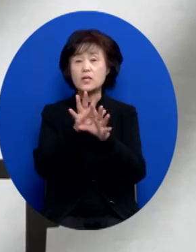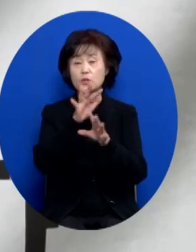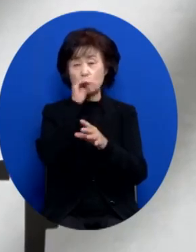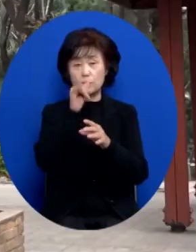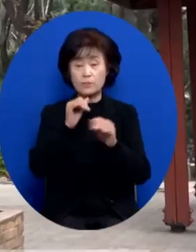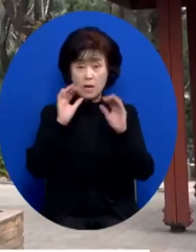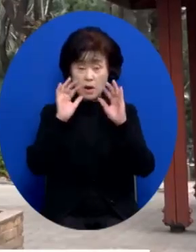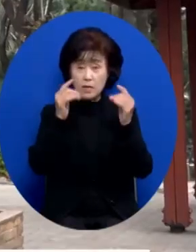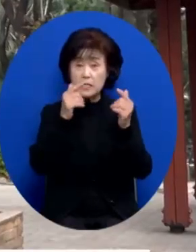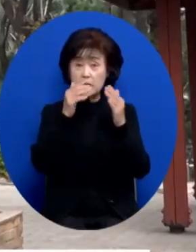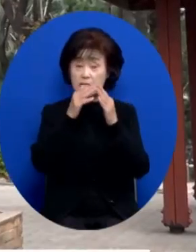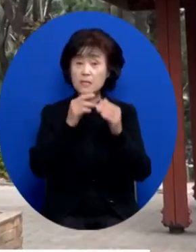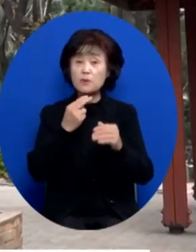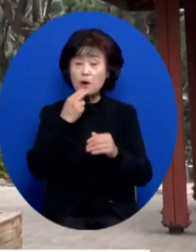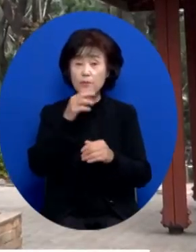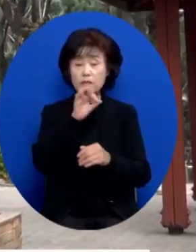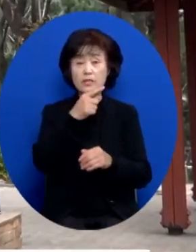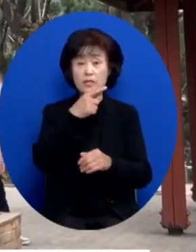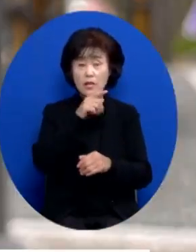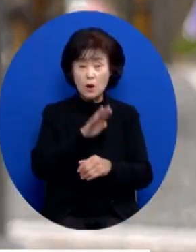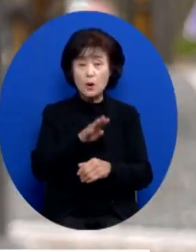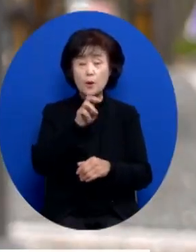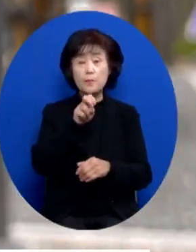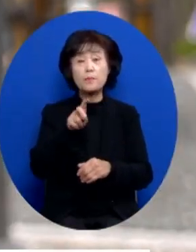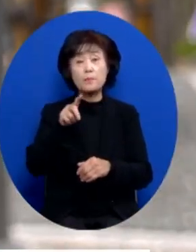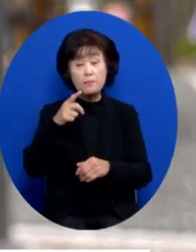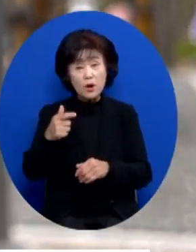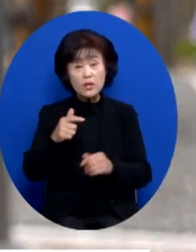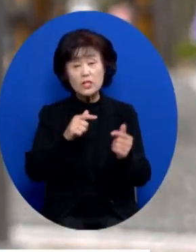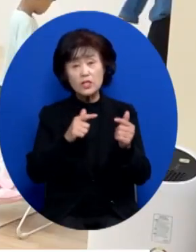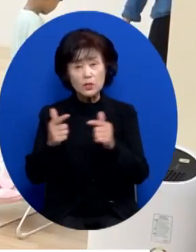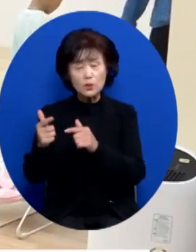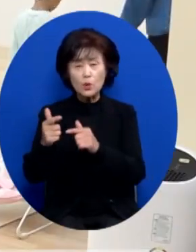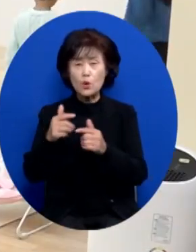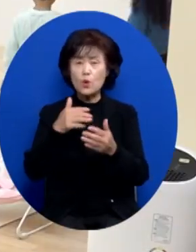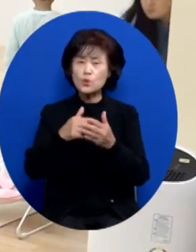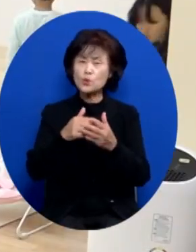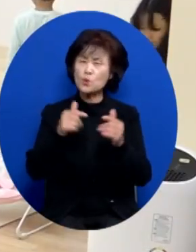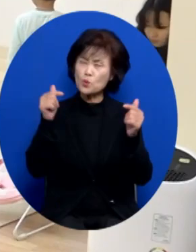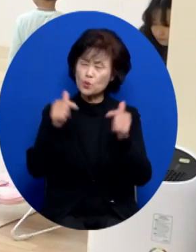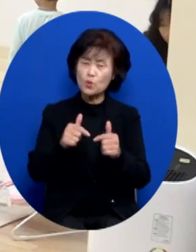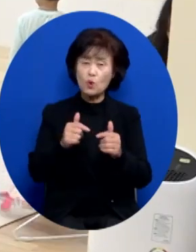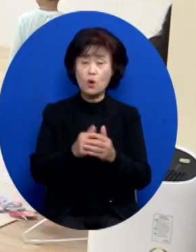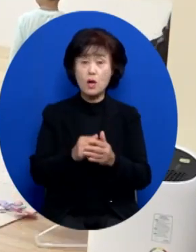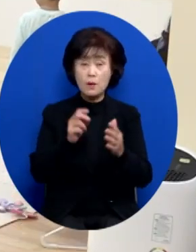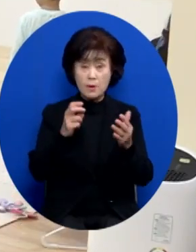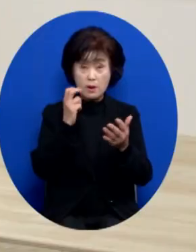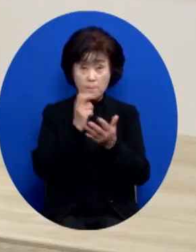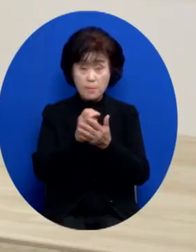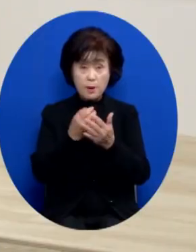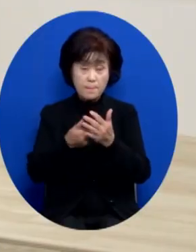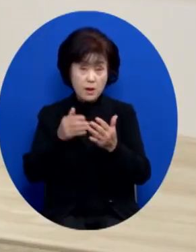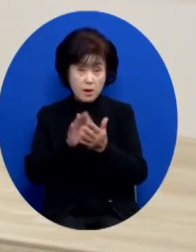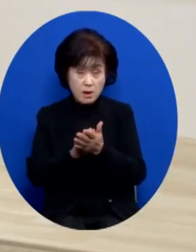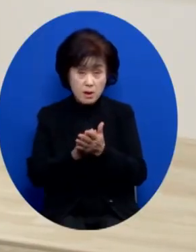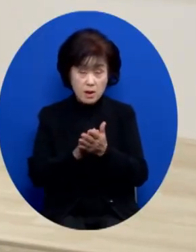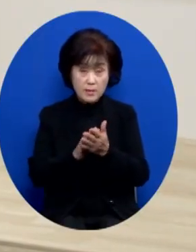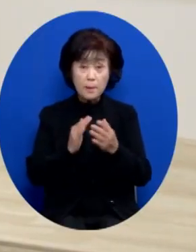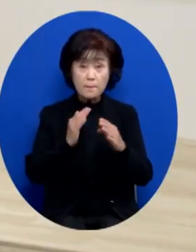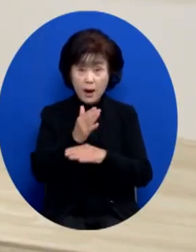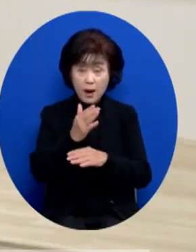어린이집이 없는 읍면동의 수도 554개나 됐습니다. 이번 법 개정이 이루어진다면